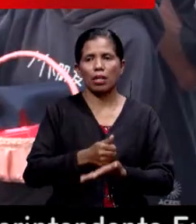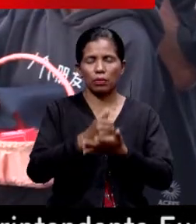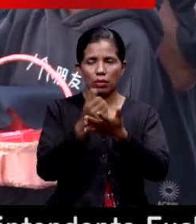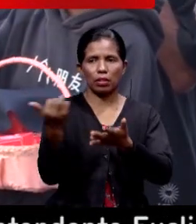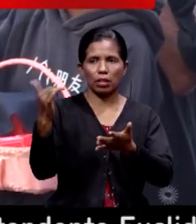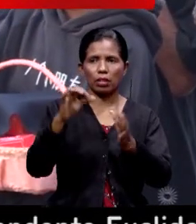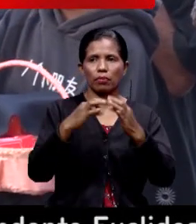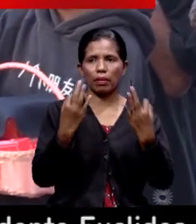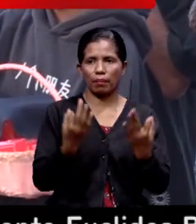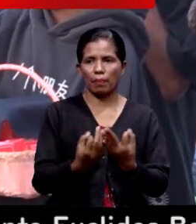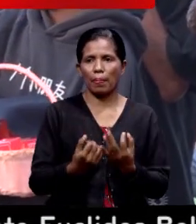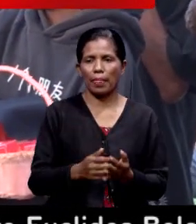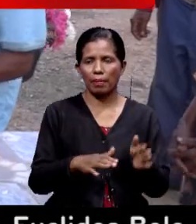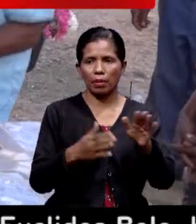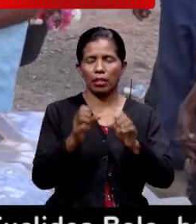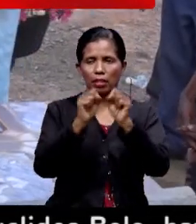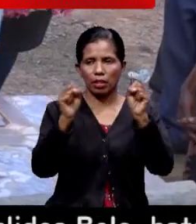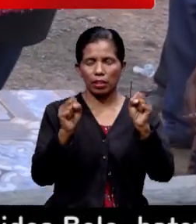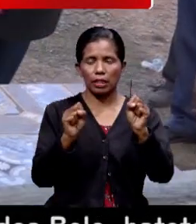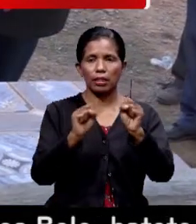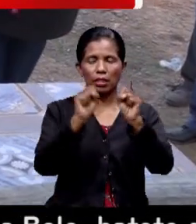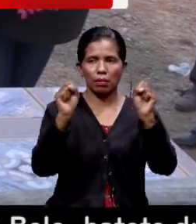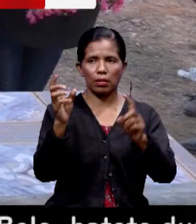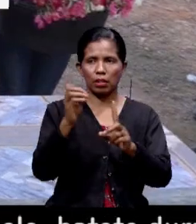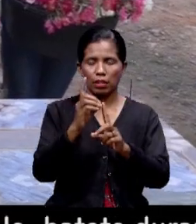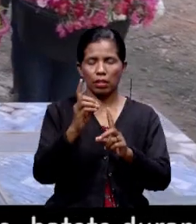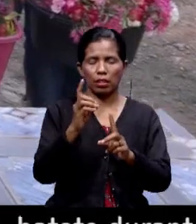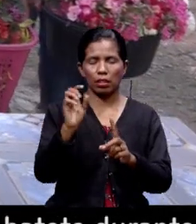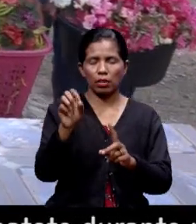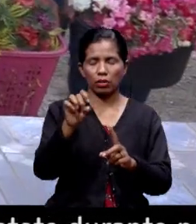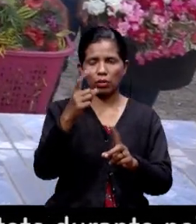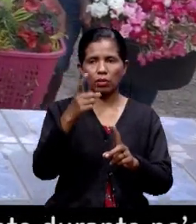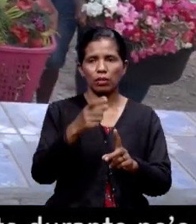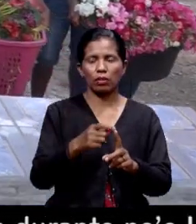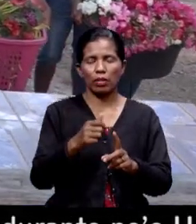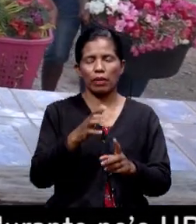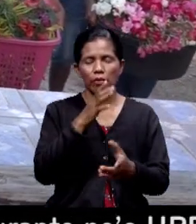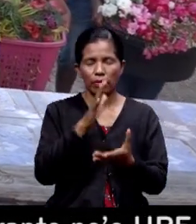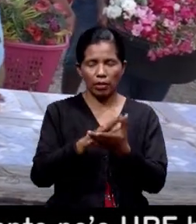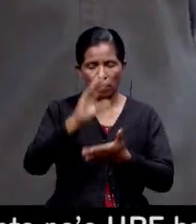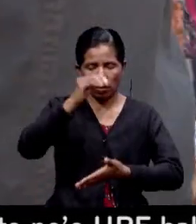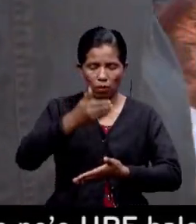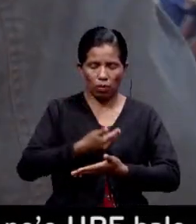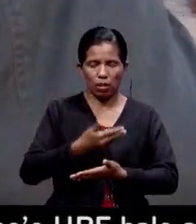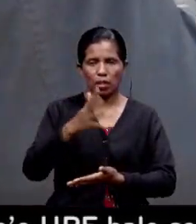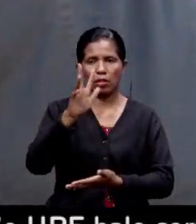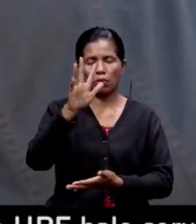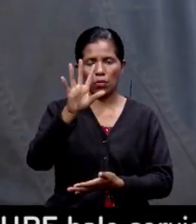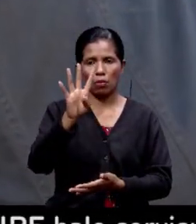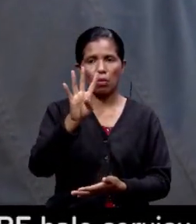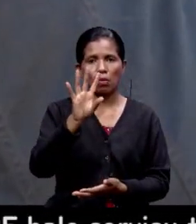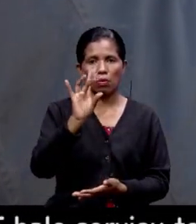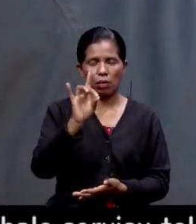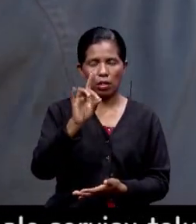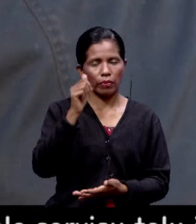família. Saudoso mate iha sábado lorong sanu resing ida fulan ne husi kela fen ho oan naing walu mane lima no feto tolu ia segunda